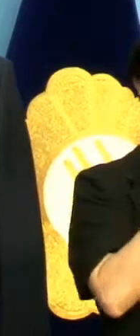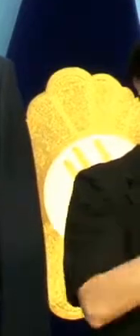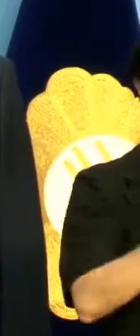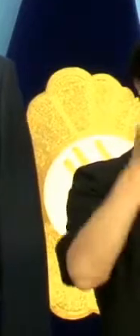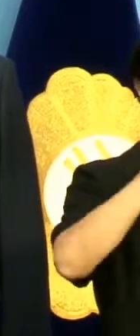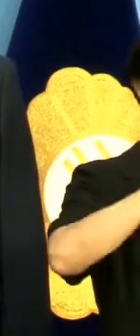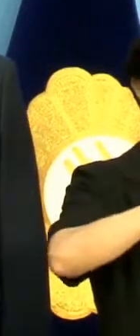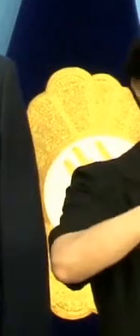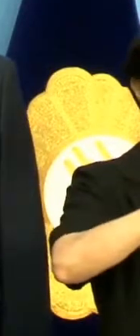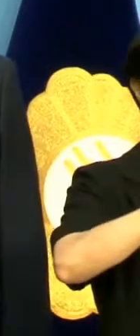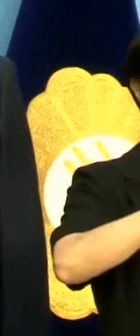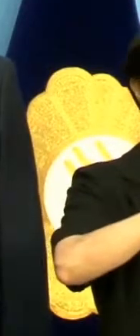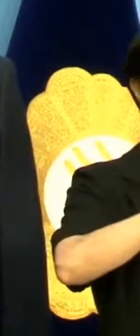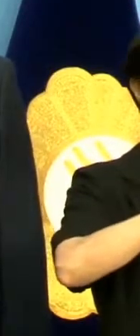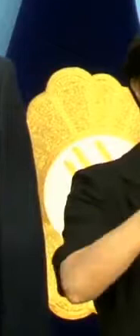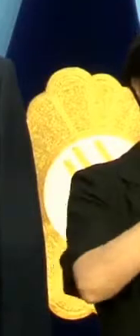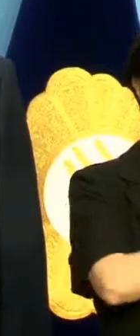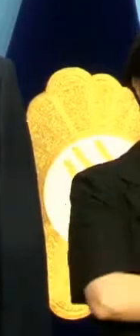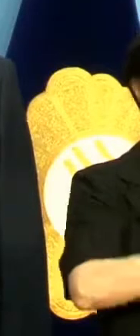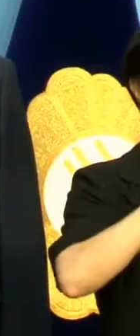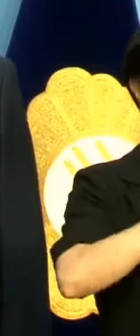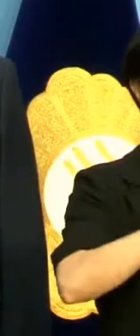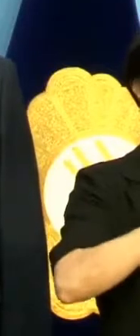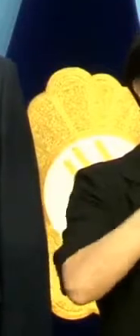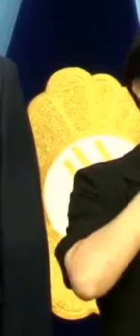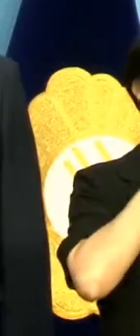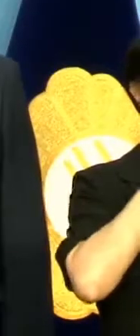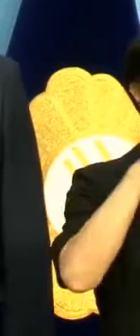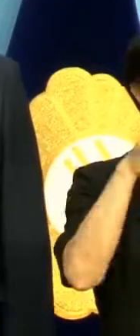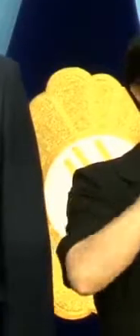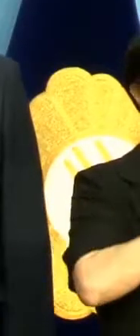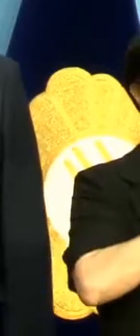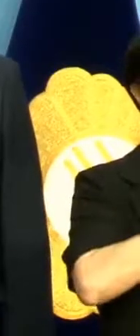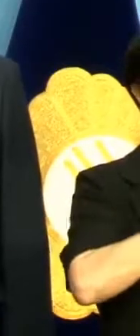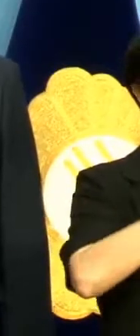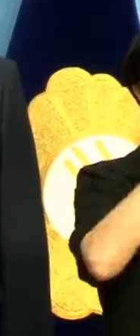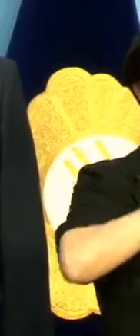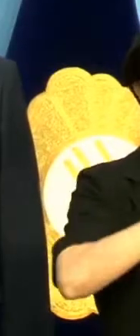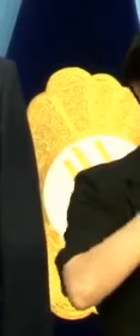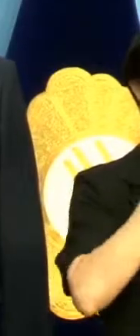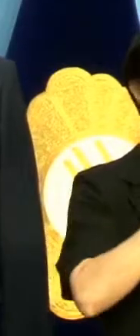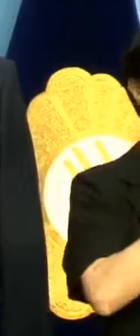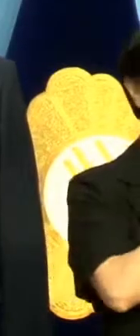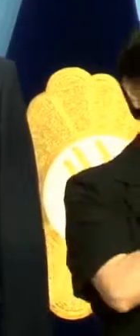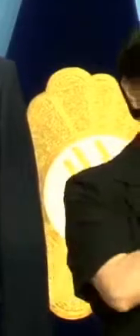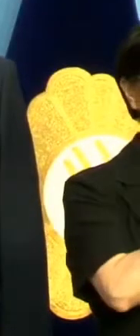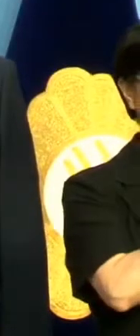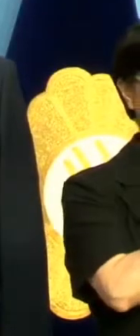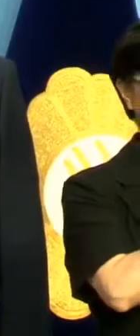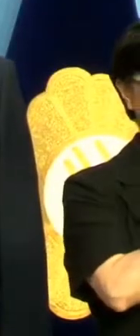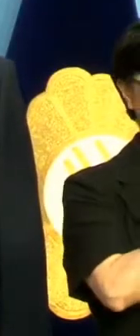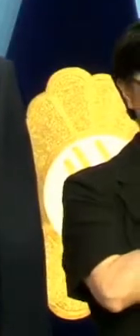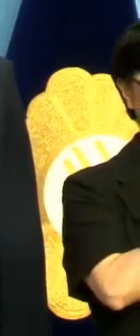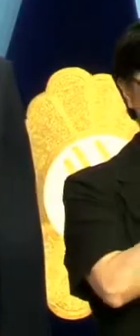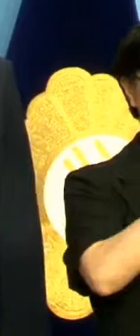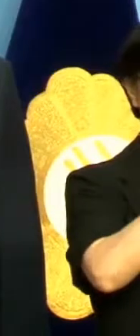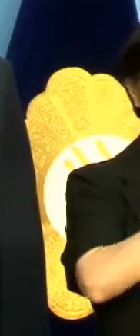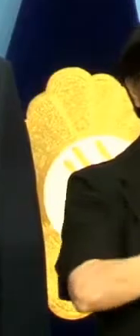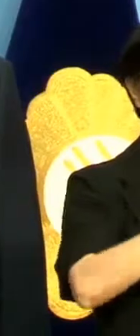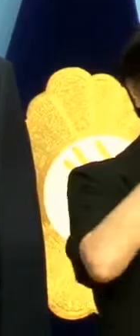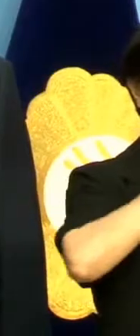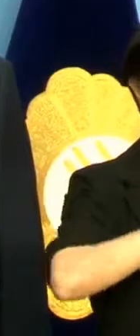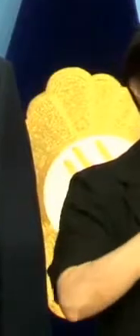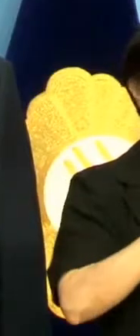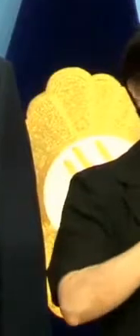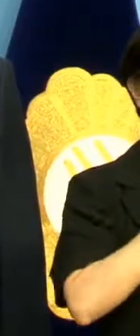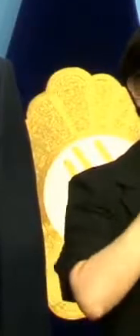횡령 배임 으로 인하여 직접적으로 더니 이건 거의 얻고 동생인 이상직 의원 2e 걸치 더 간